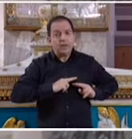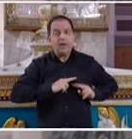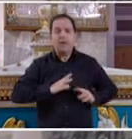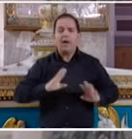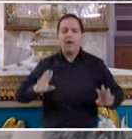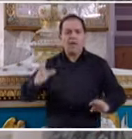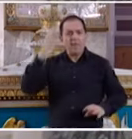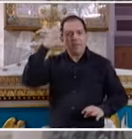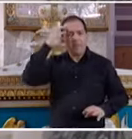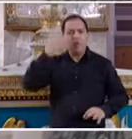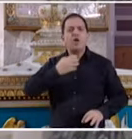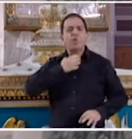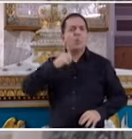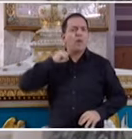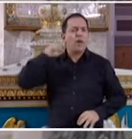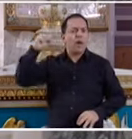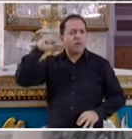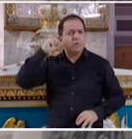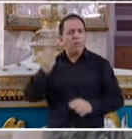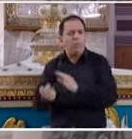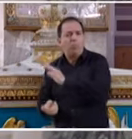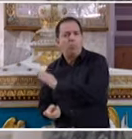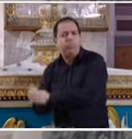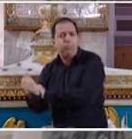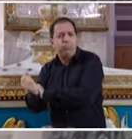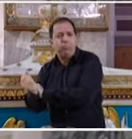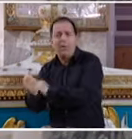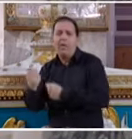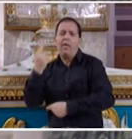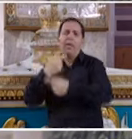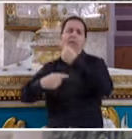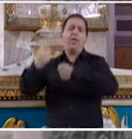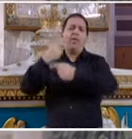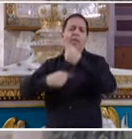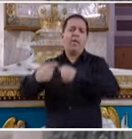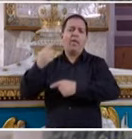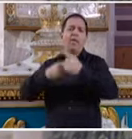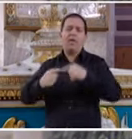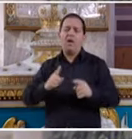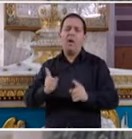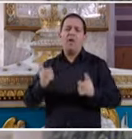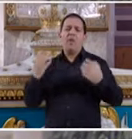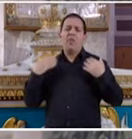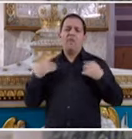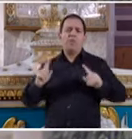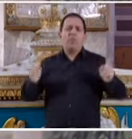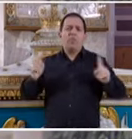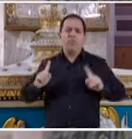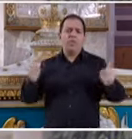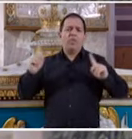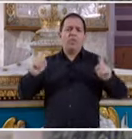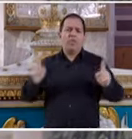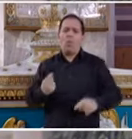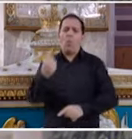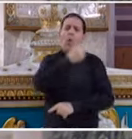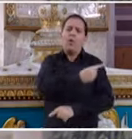Ιούδας, ου και βουλήθη συνιένε, αλλά έσπευσε στις δικαιολογίες, τη ρυψευθυνία, την ανευθυνότητα,